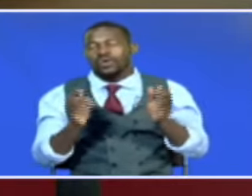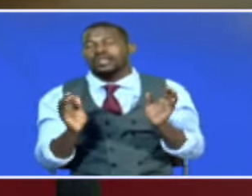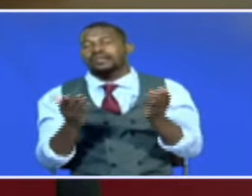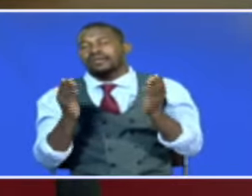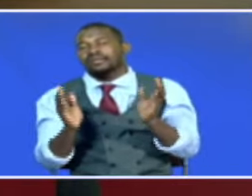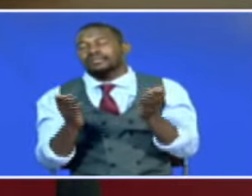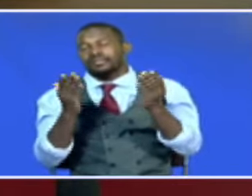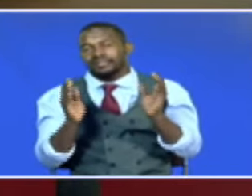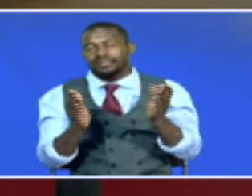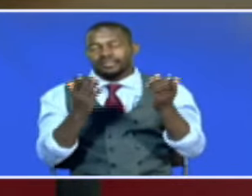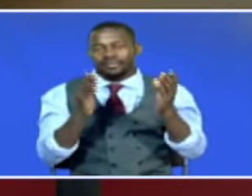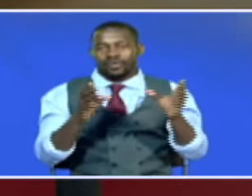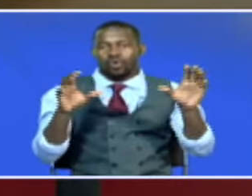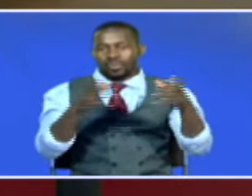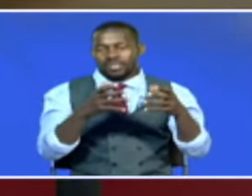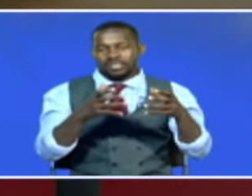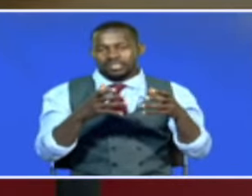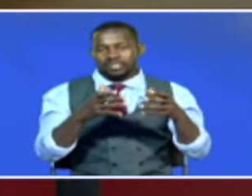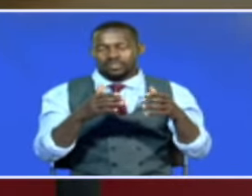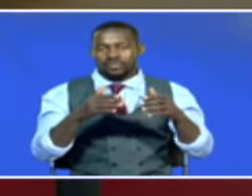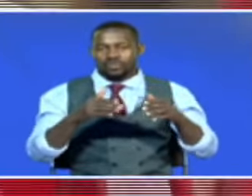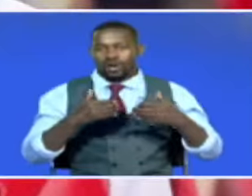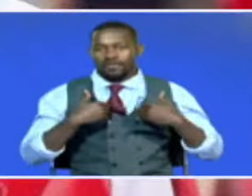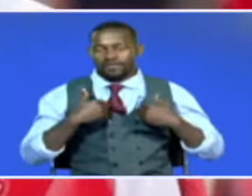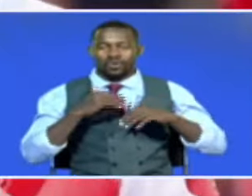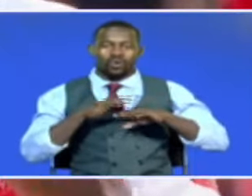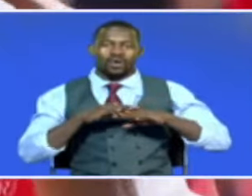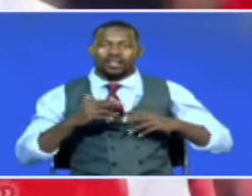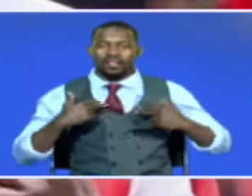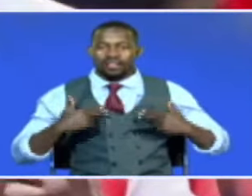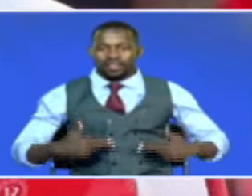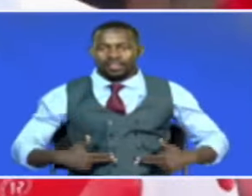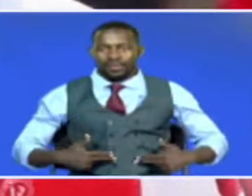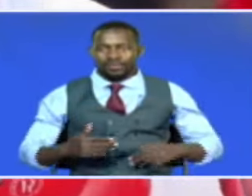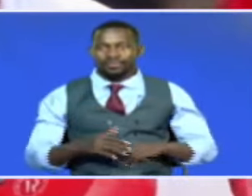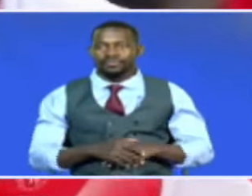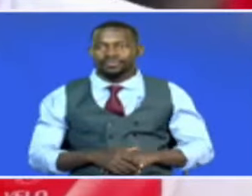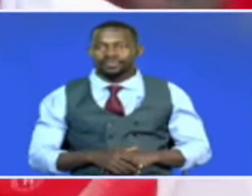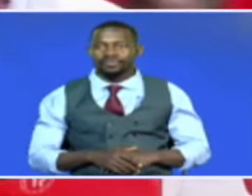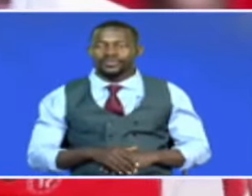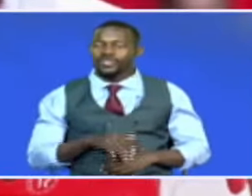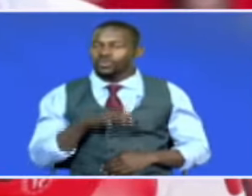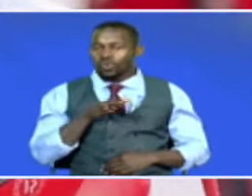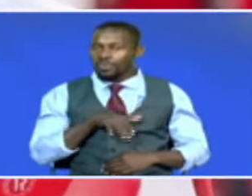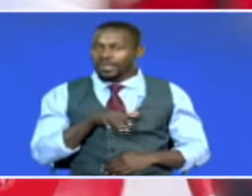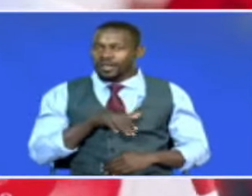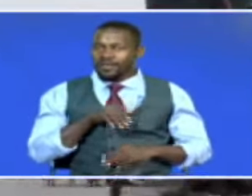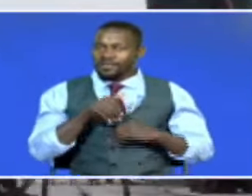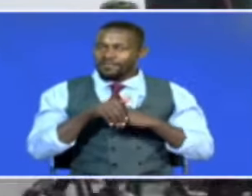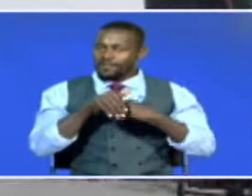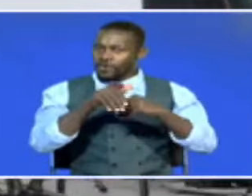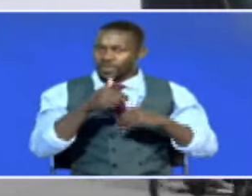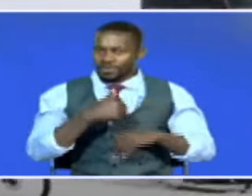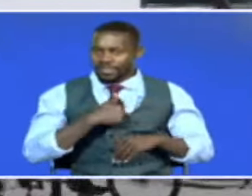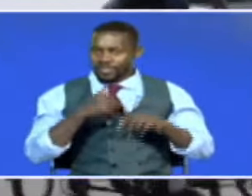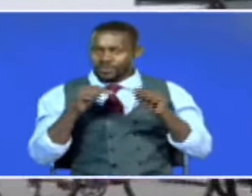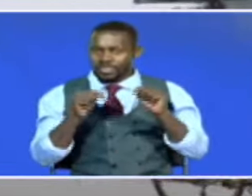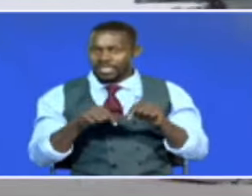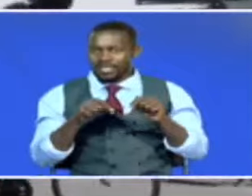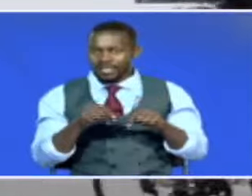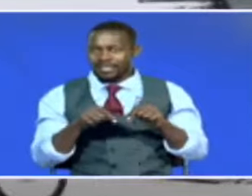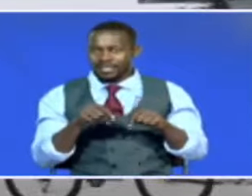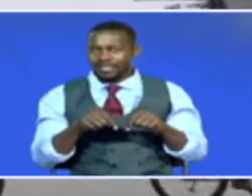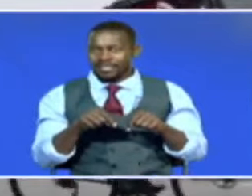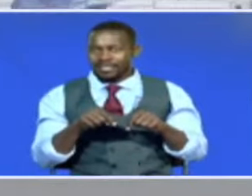michezo kudumisha afya yao. Nimeshinda wanawake wenzangu wenye walikuwa nyuma yangu, na